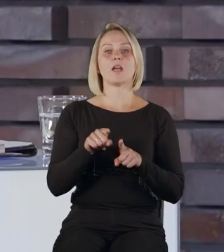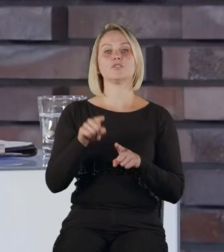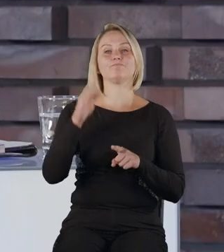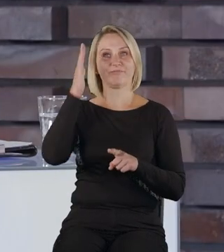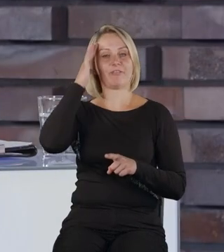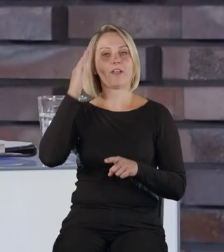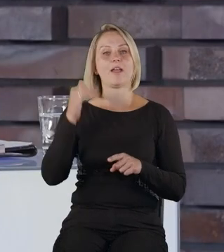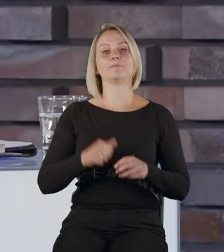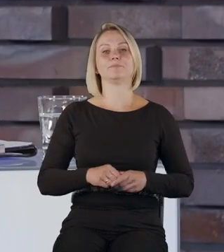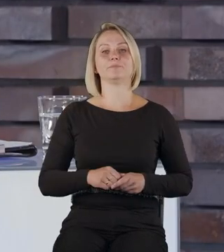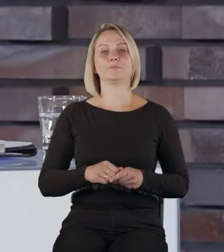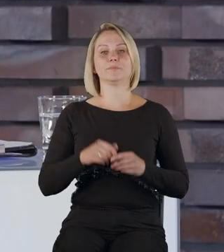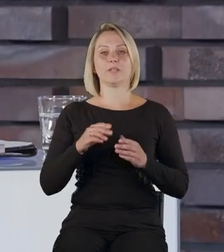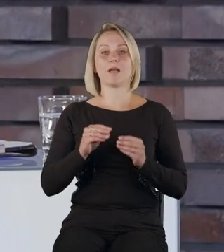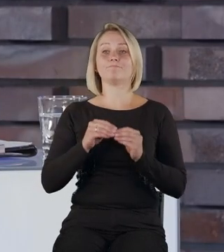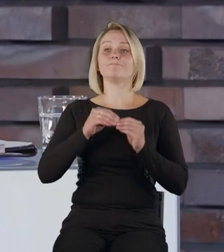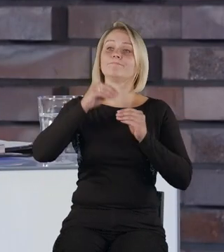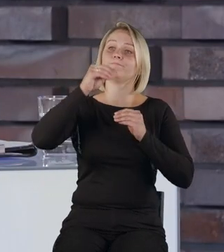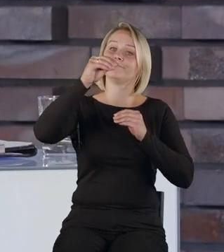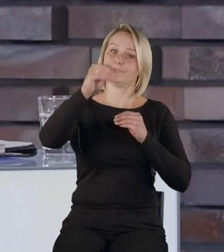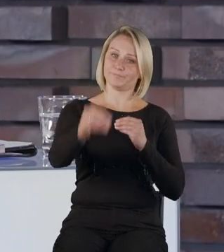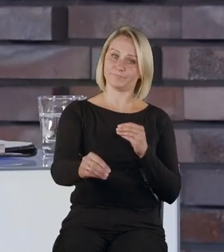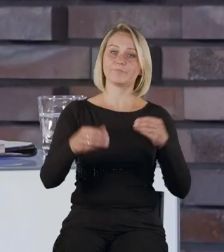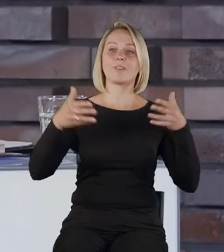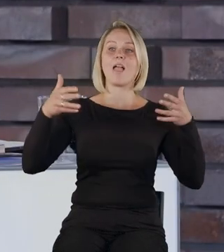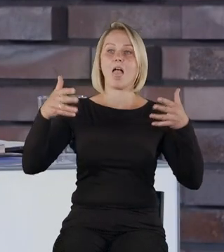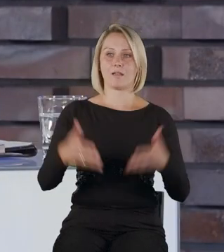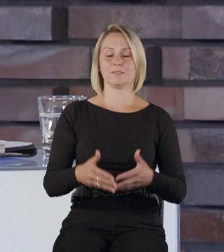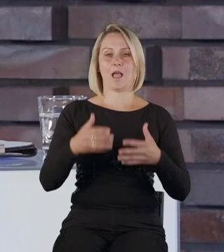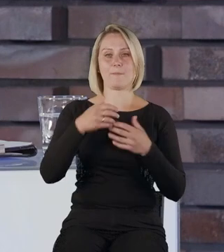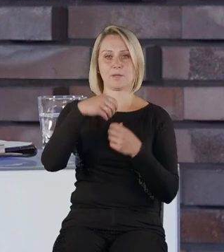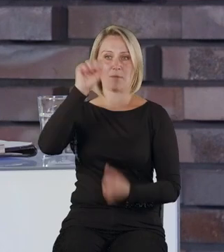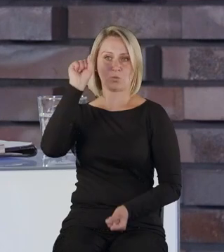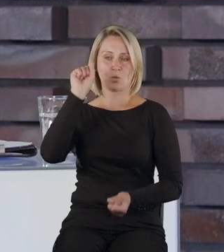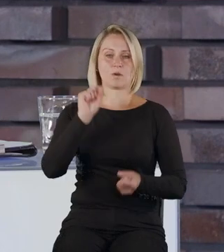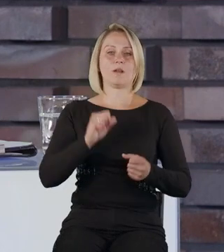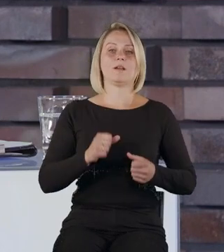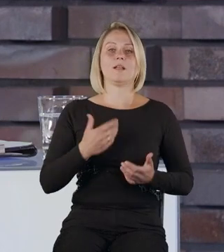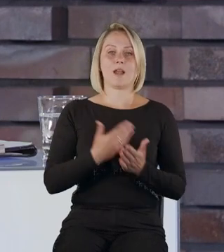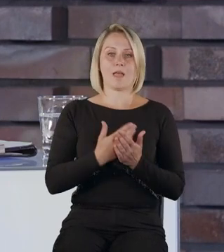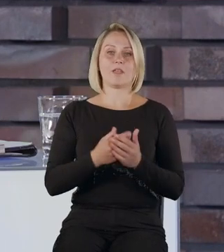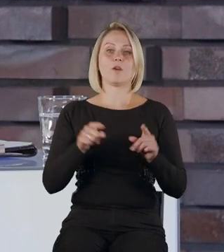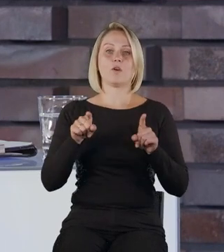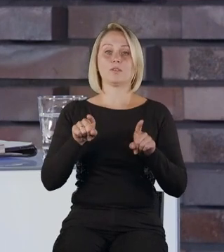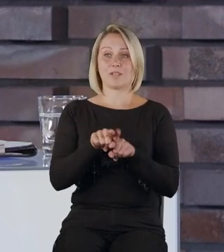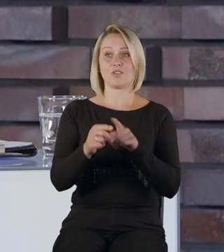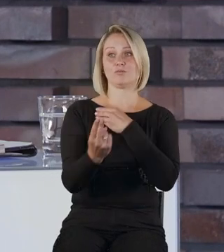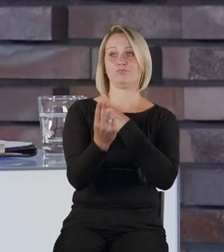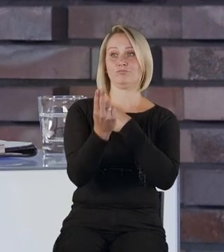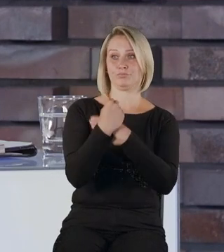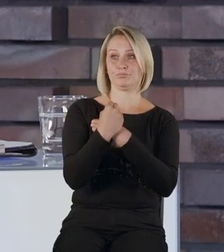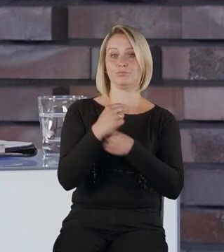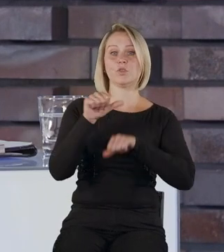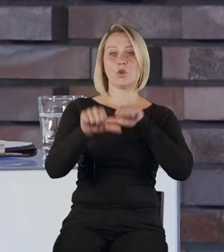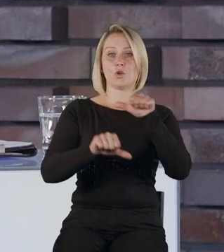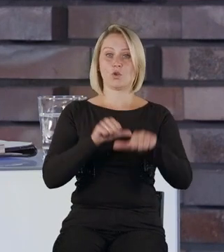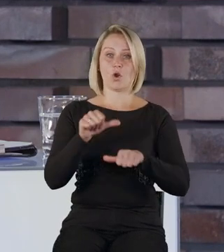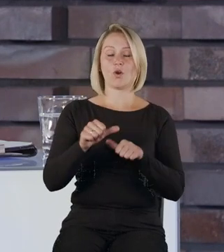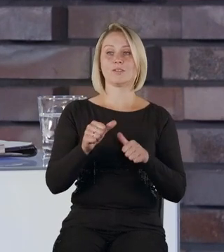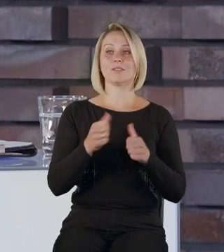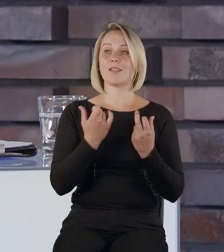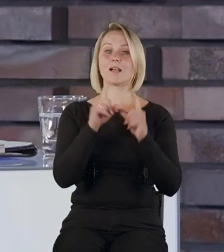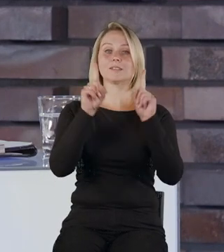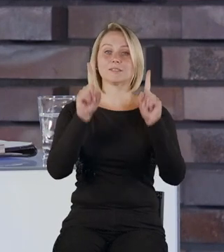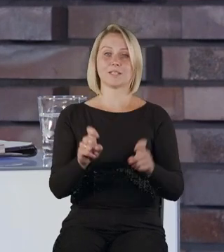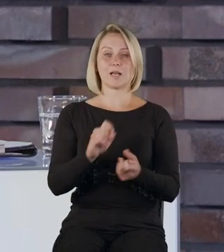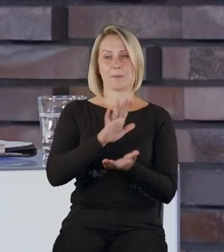zareagowaliśmy na przesunięcie terminów egzaminów maturalnych, dlatego też rekrutacja w tym roku rozpoczyna się